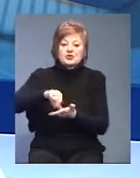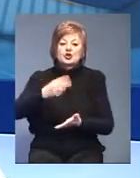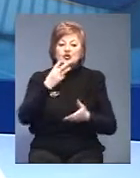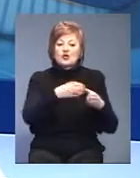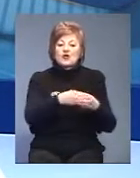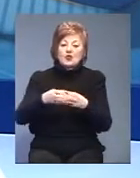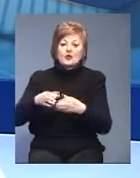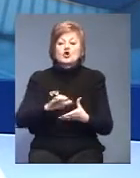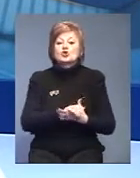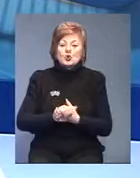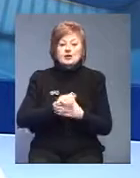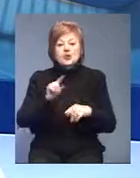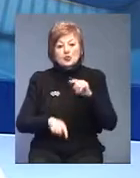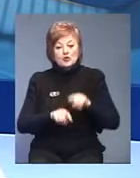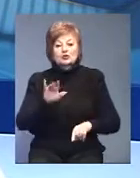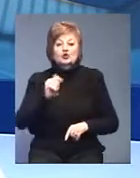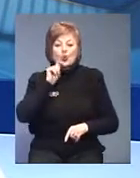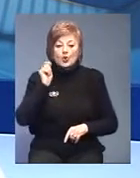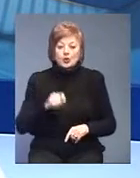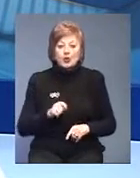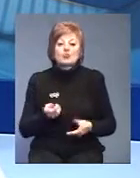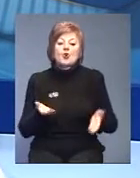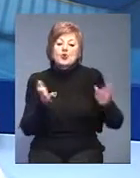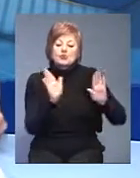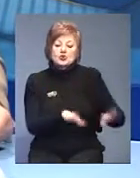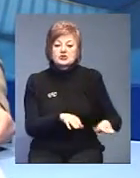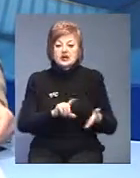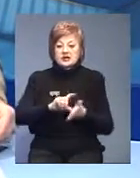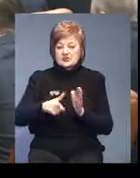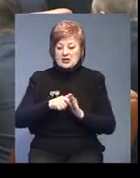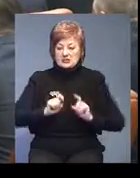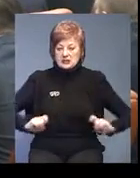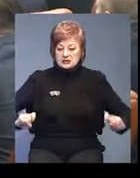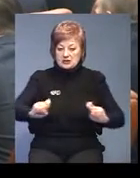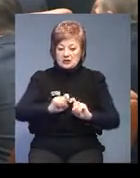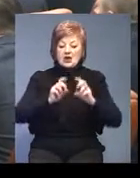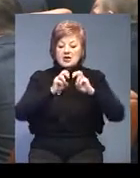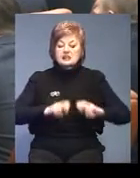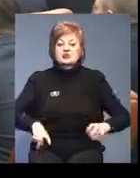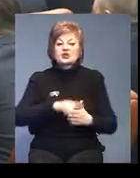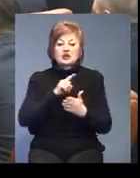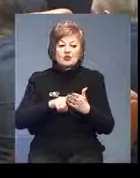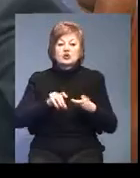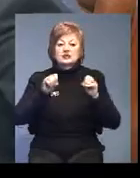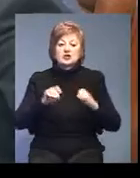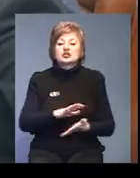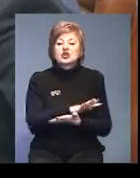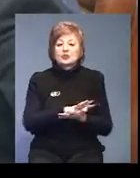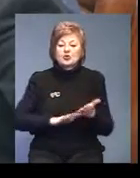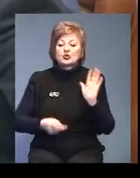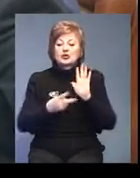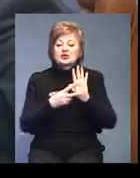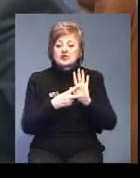фракцій «Солідарність», «Батьківщина» та «УКРОП» залишили залу засідань. Розглядати питання порядку денного вирішено продовжити 7